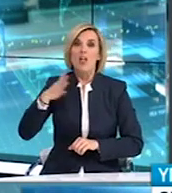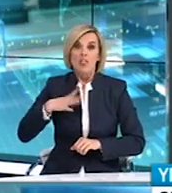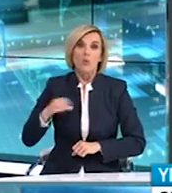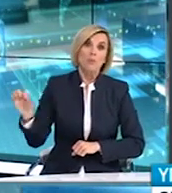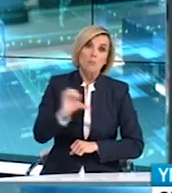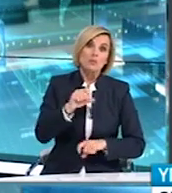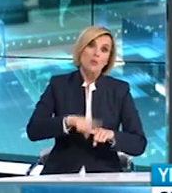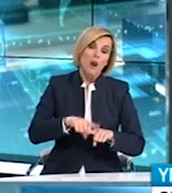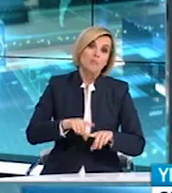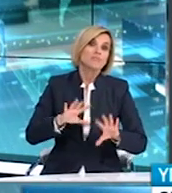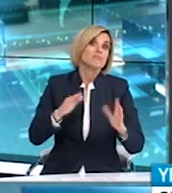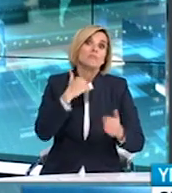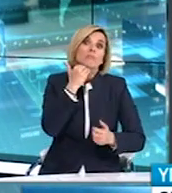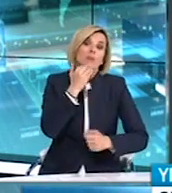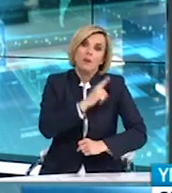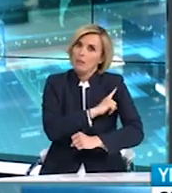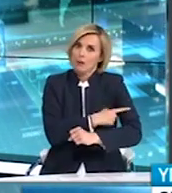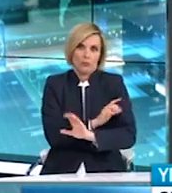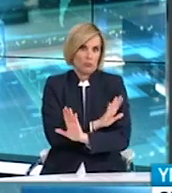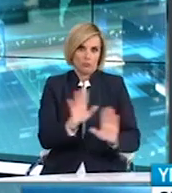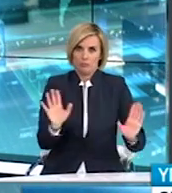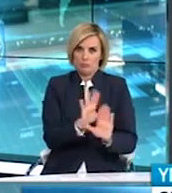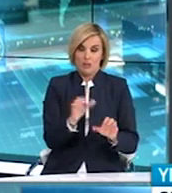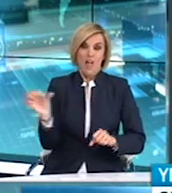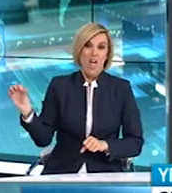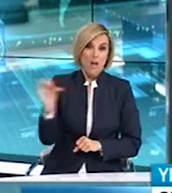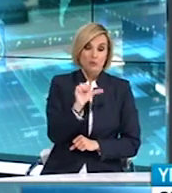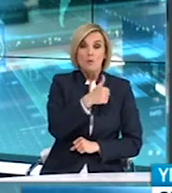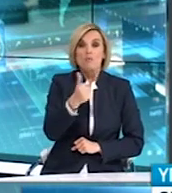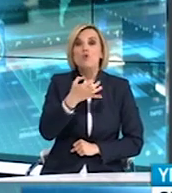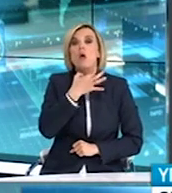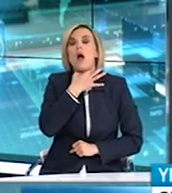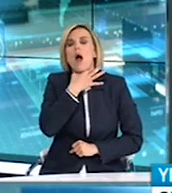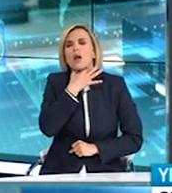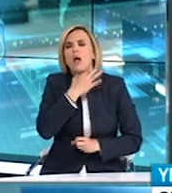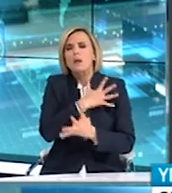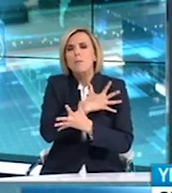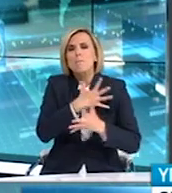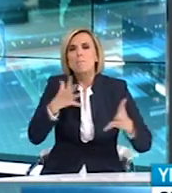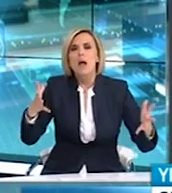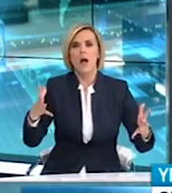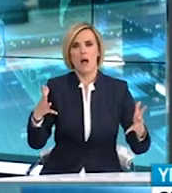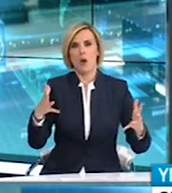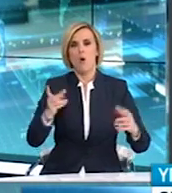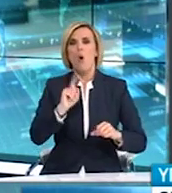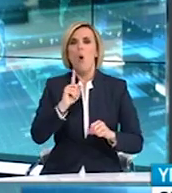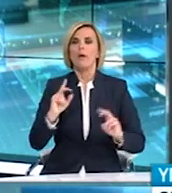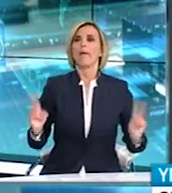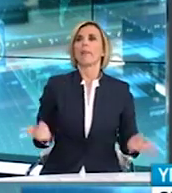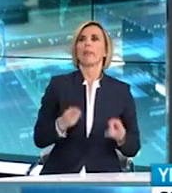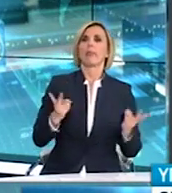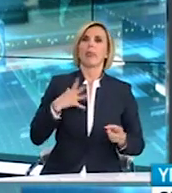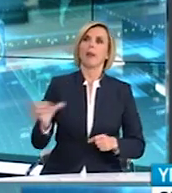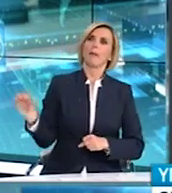αυτό δεν είναι δυνατόν. Οι επιστροφές γίνονται μόνο για άτομα που έχουν πολύ ειδικούς λόγους και όχι για κάποιους που δίχως να έχουν ειδικό